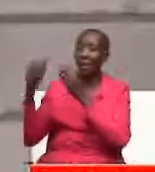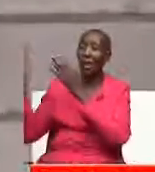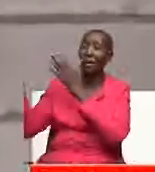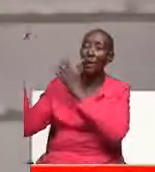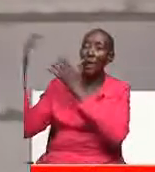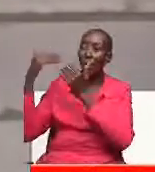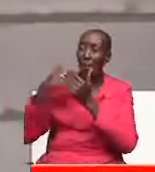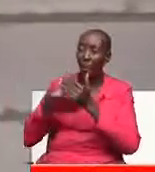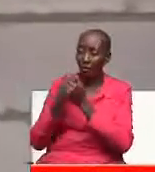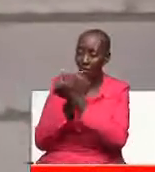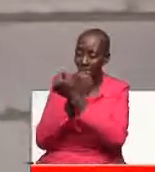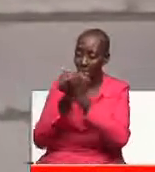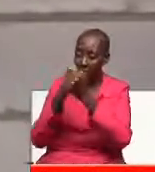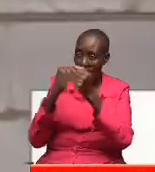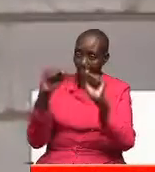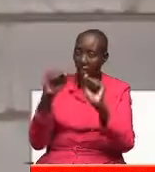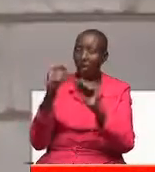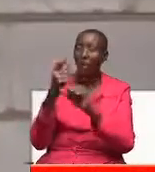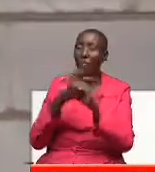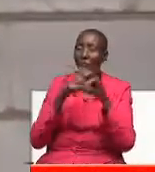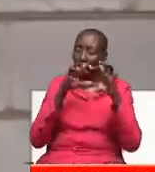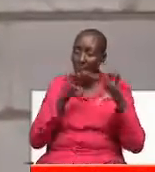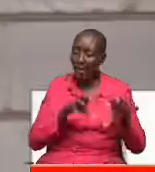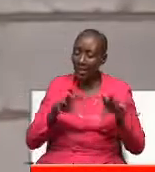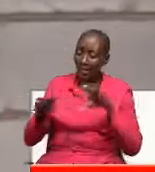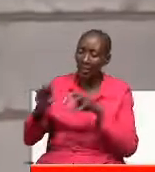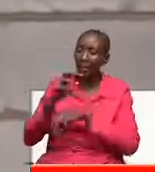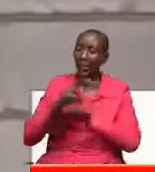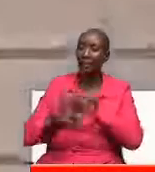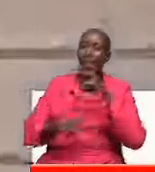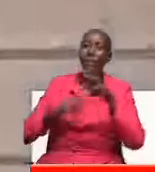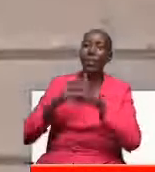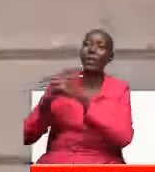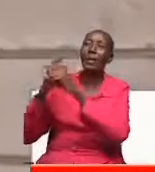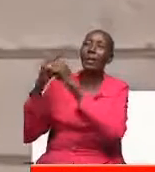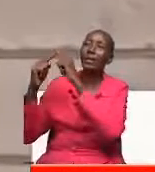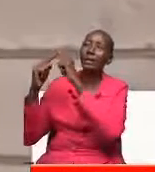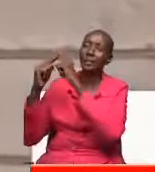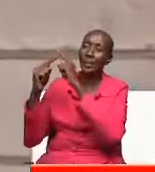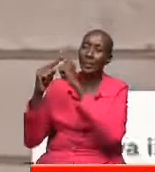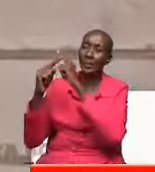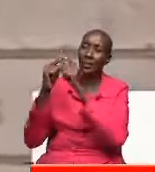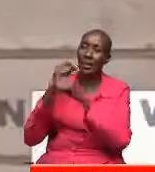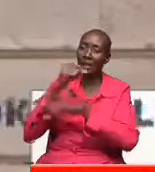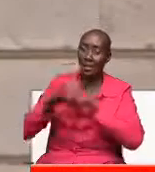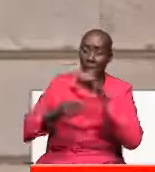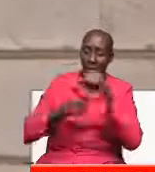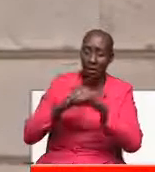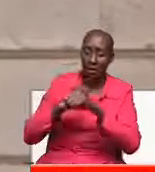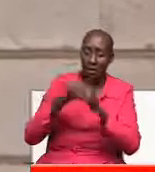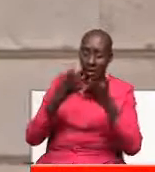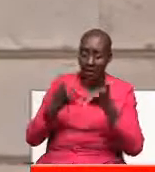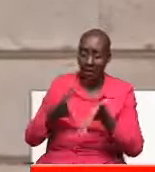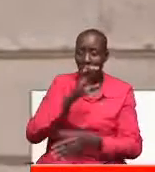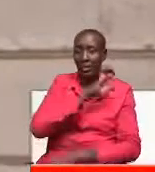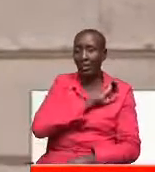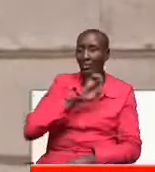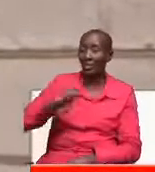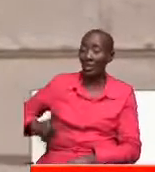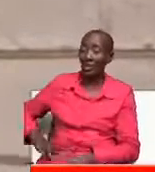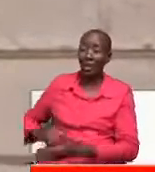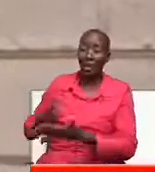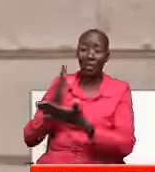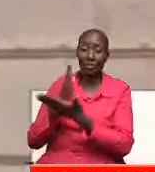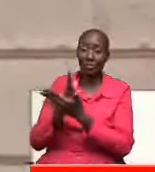ya kukombolewa kutoka kwa mateso ulimwengu umepitia. This year's Easter is going to be drastically